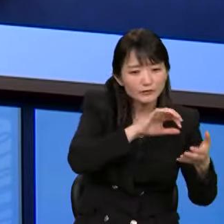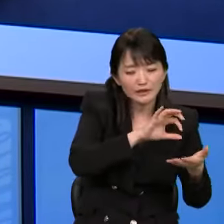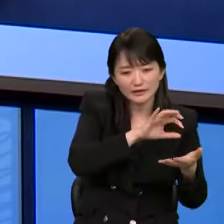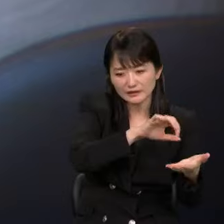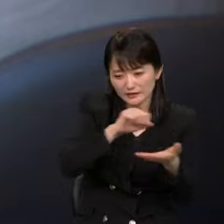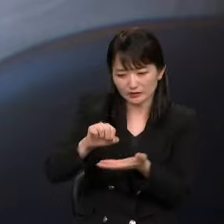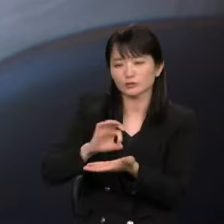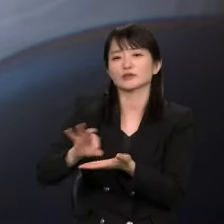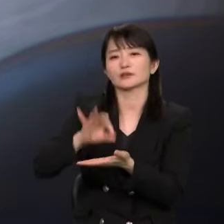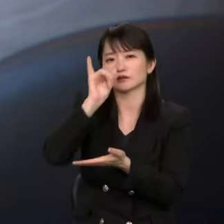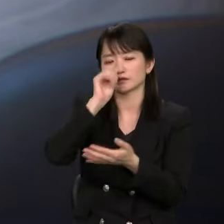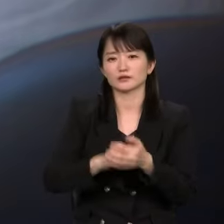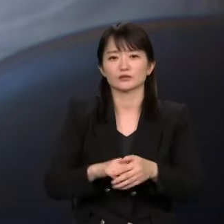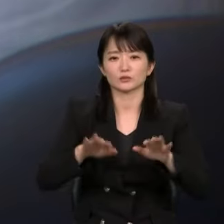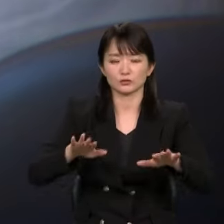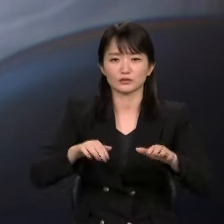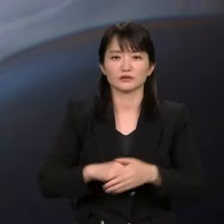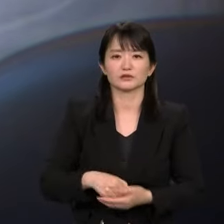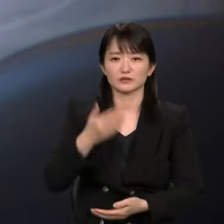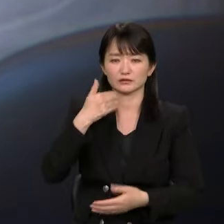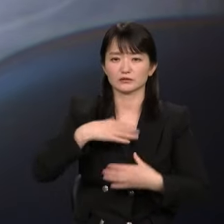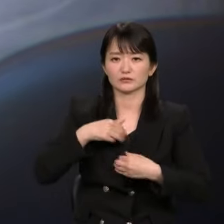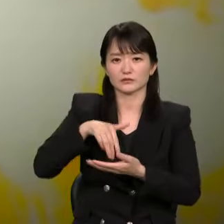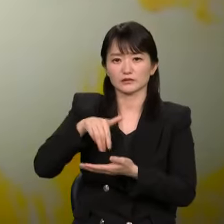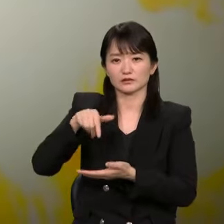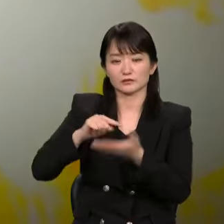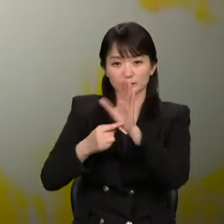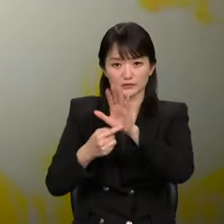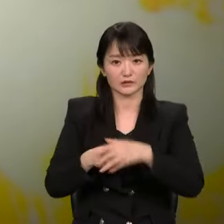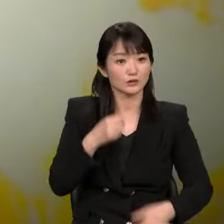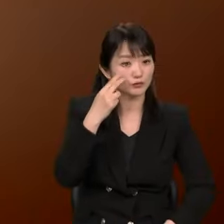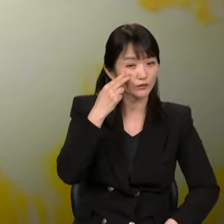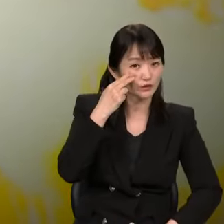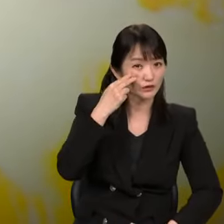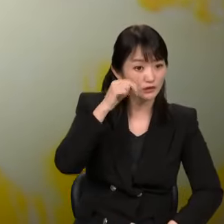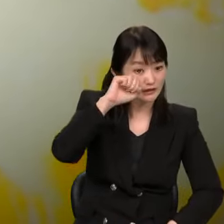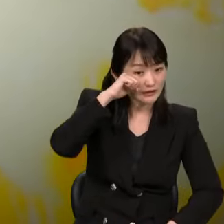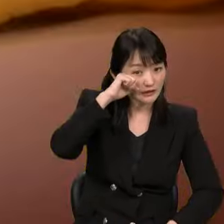했습니다. 오늘 식약처도 문제가 된 미국 업체의 생양파는 최근 2년 동안 국내로 수입되지 않았다고